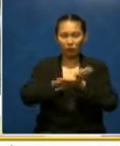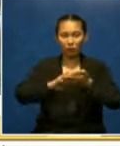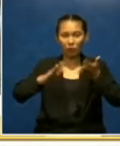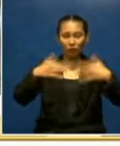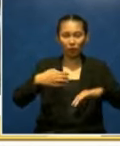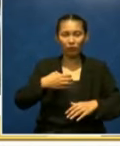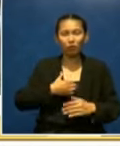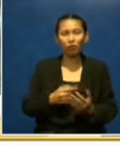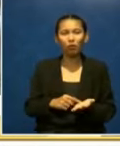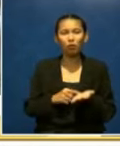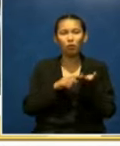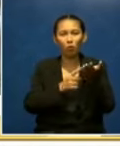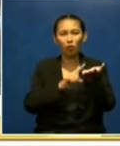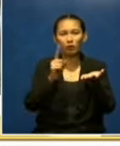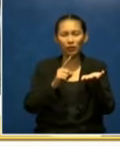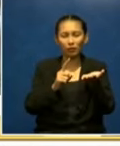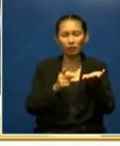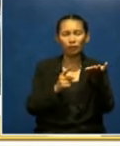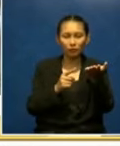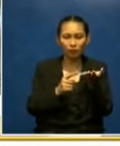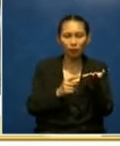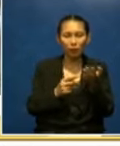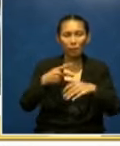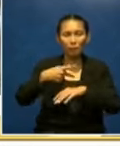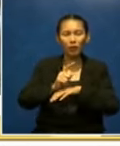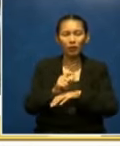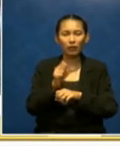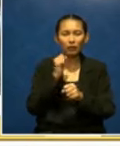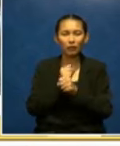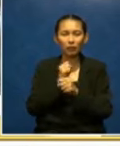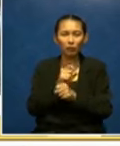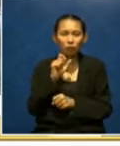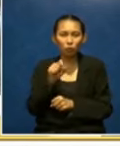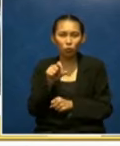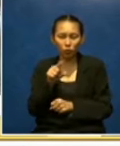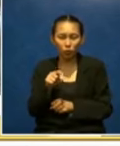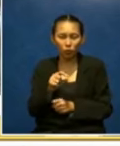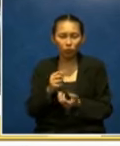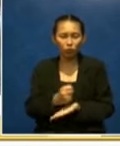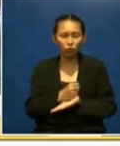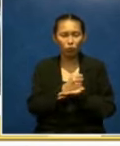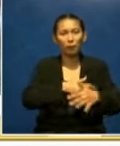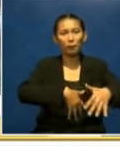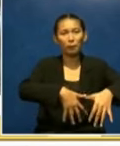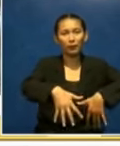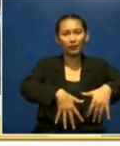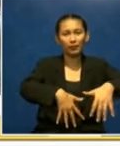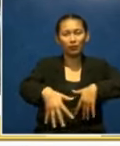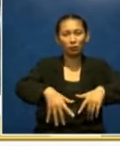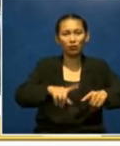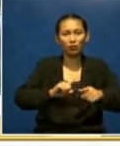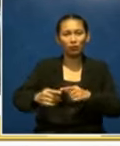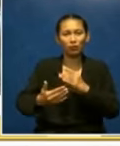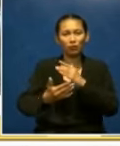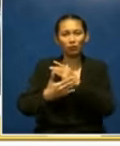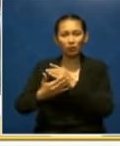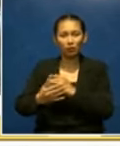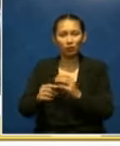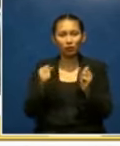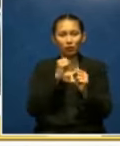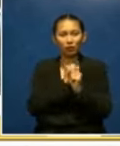อยากจะขอเรียกร้องขอให้ทางท่านประธานเร่งรัดและดำเนินการช่วยเหลือประชาชนตามที่เขาได้ร้องเรียนมาตามขั้นตอน